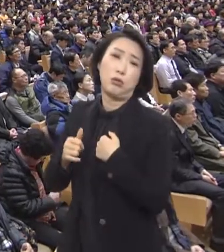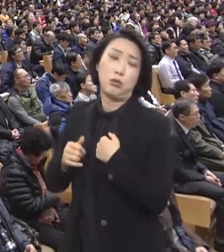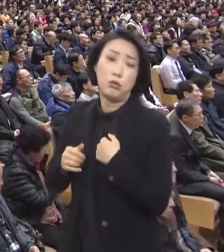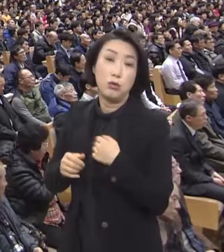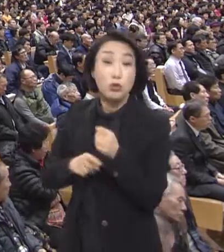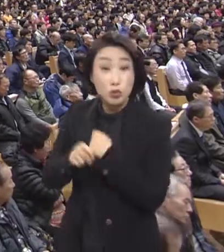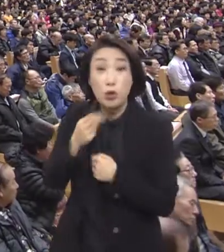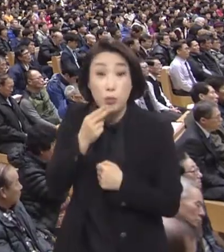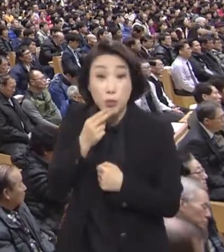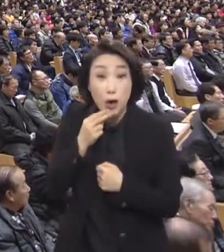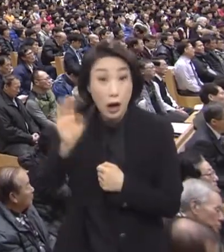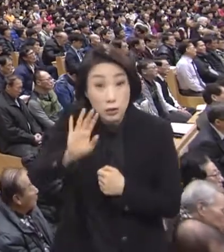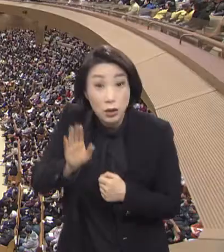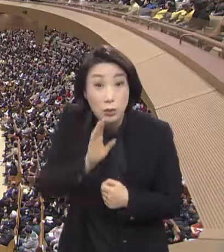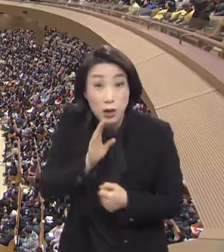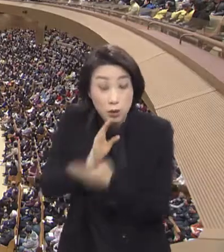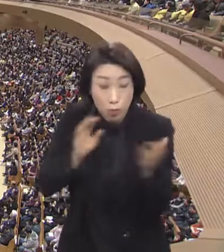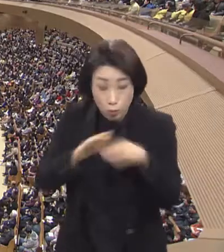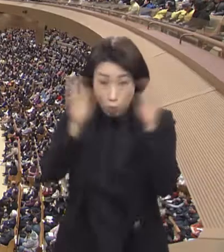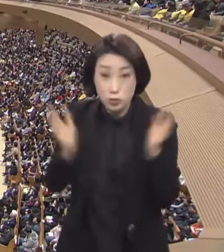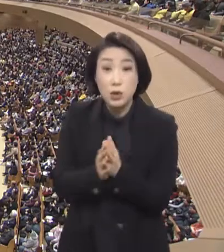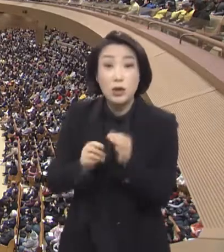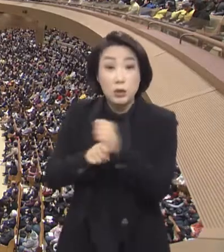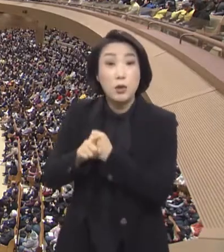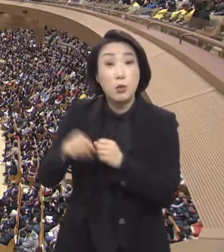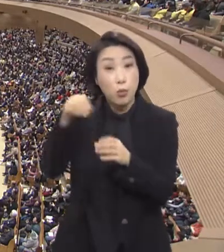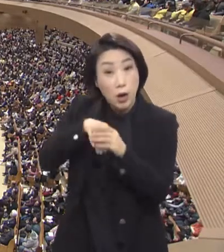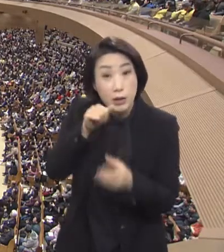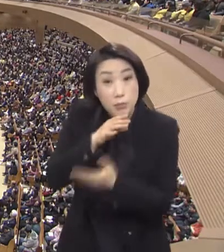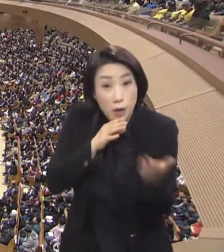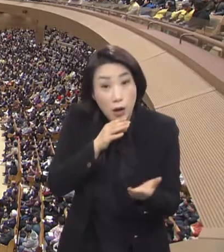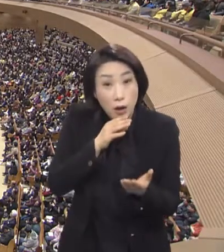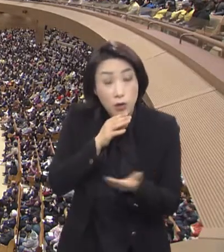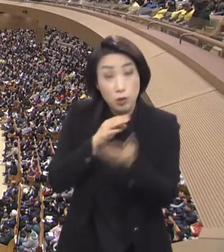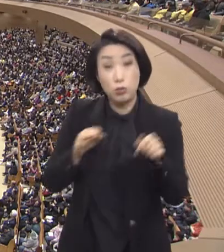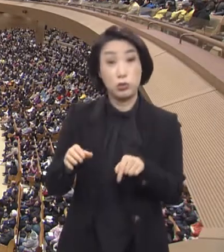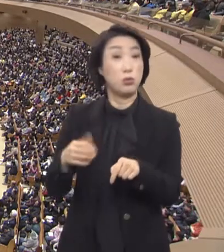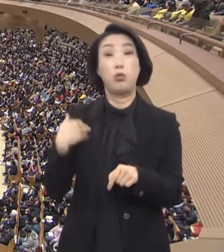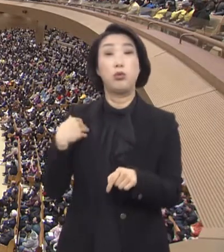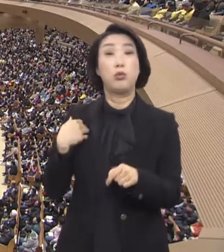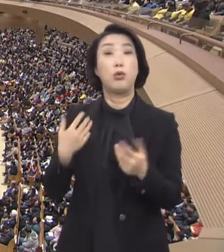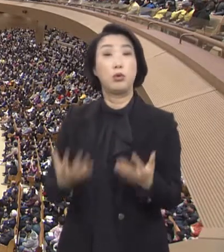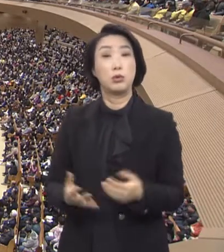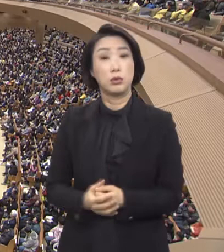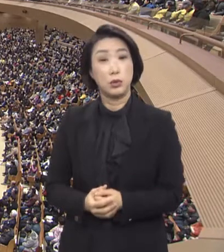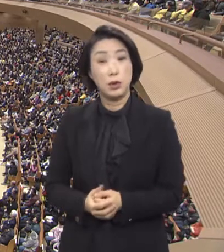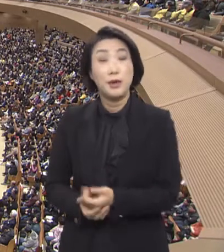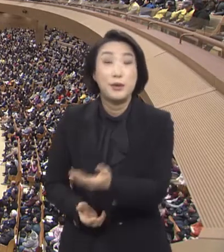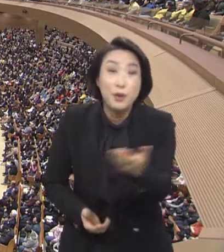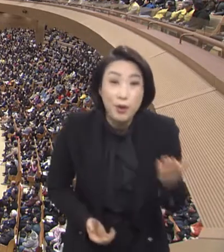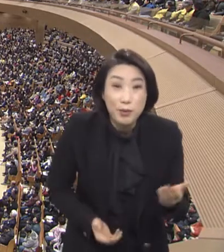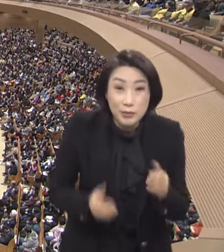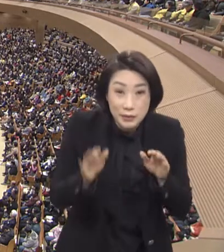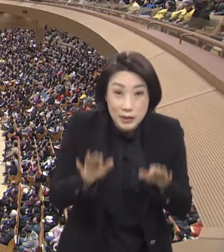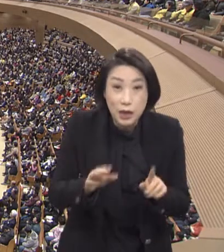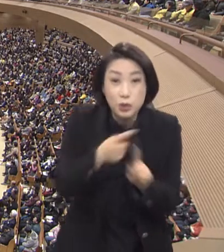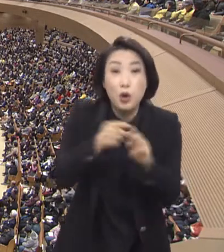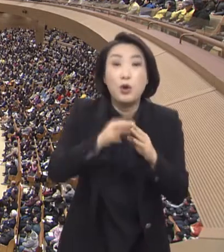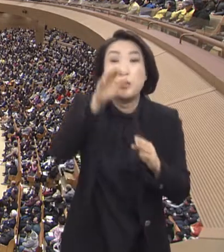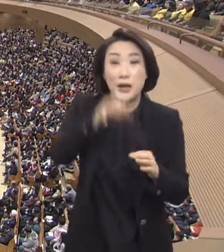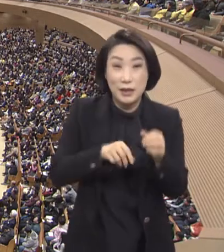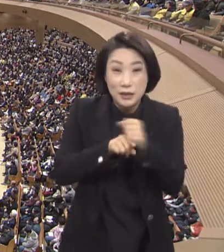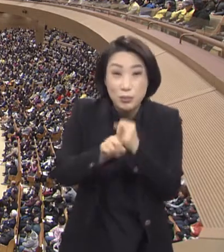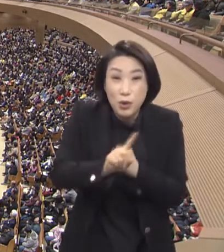두드는 소리가 없다고잖아. 근데 그 의도를 몰라. 그 의미를. 여러분 교회가